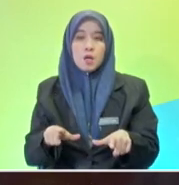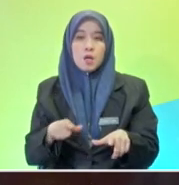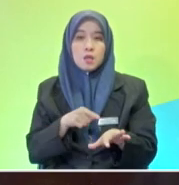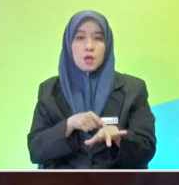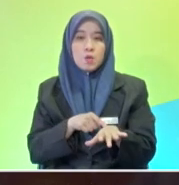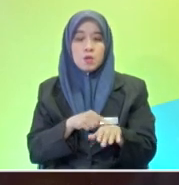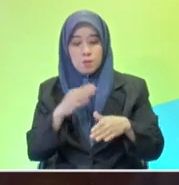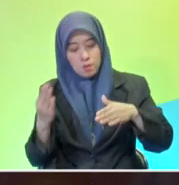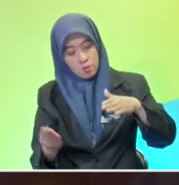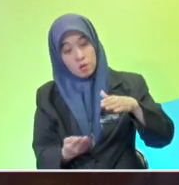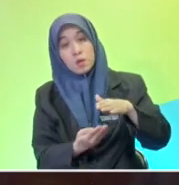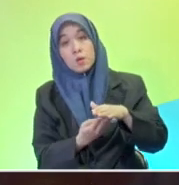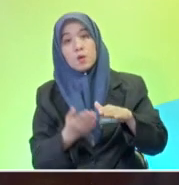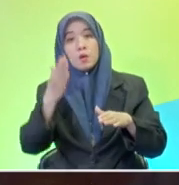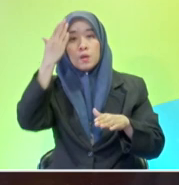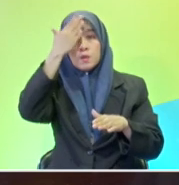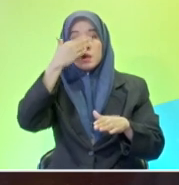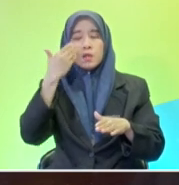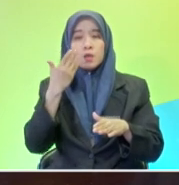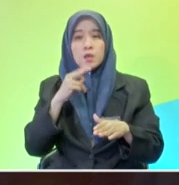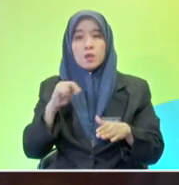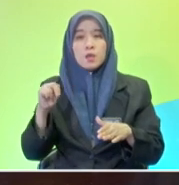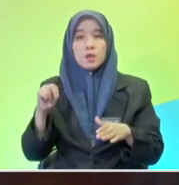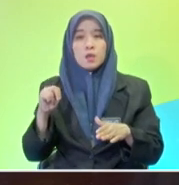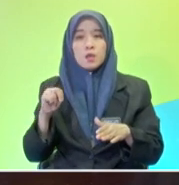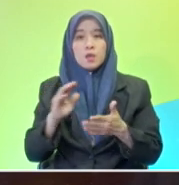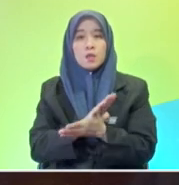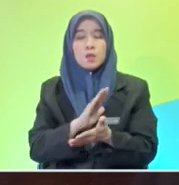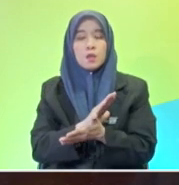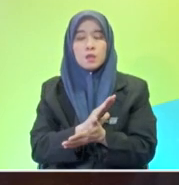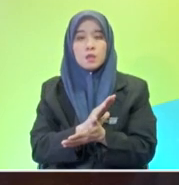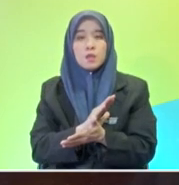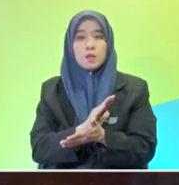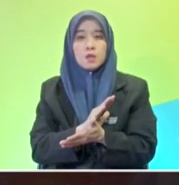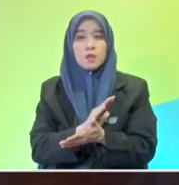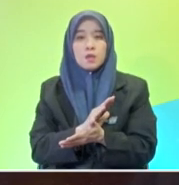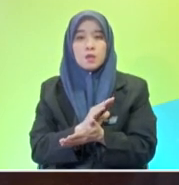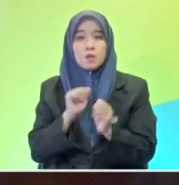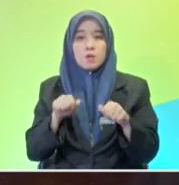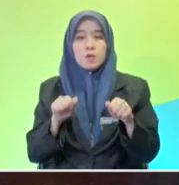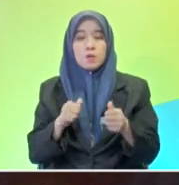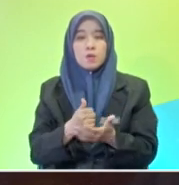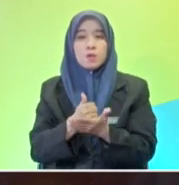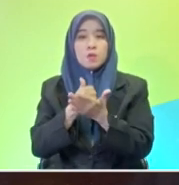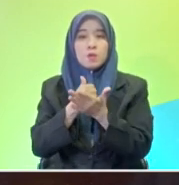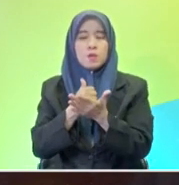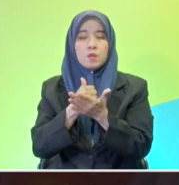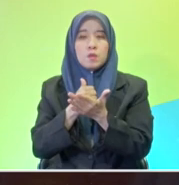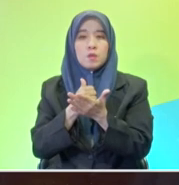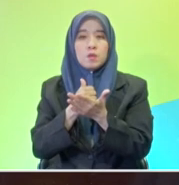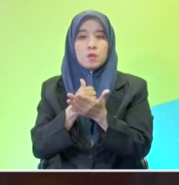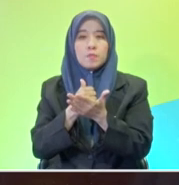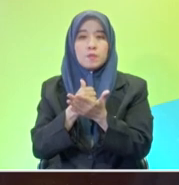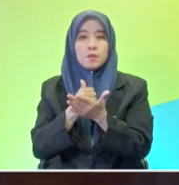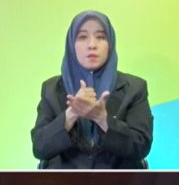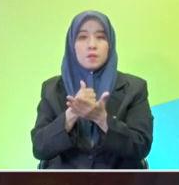kertas okey Letakkan daun di bawah permukaan kertas kalau dah ada tangkai tu kita nilah boleh juga minta bantuan Mak ayah atupun Cikgu kan atau orang